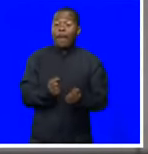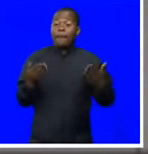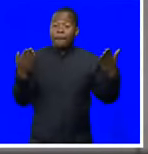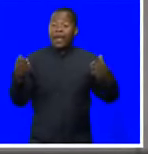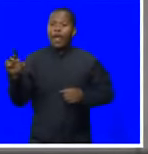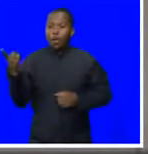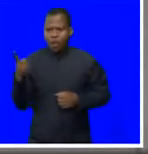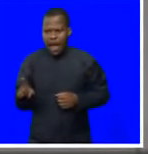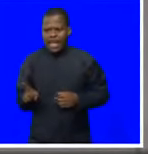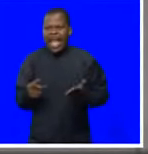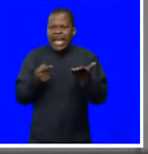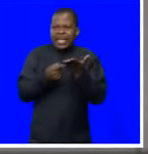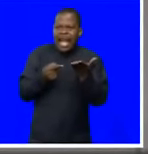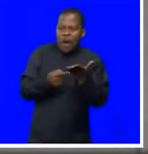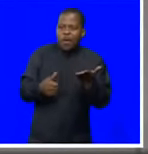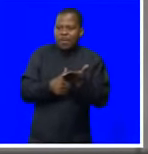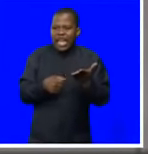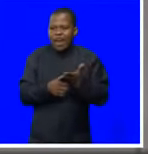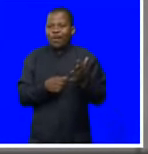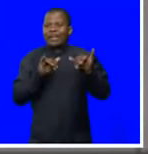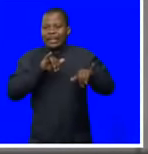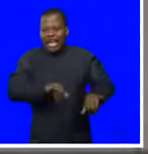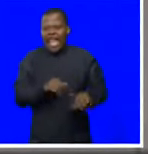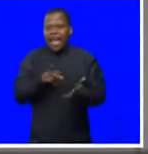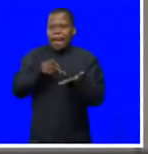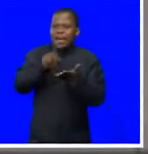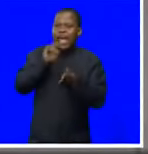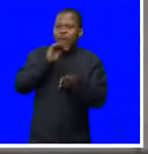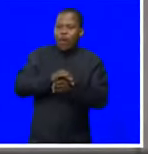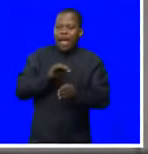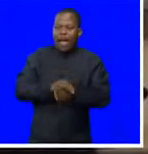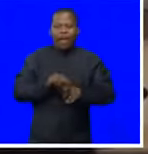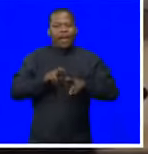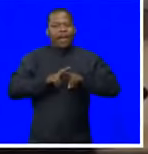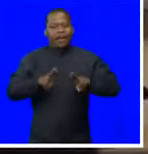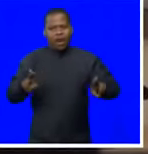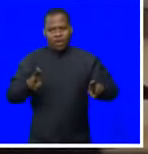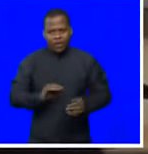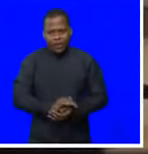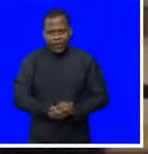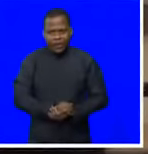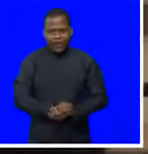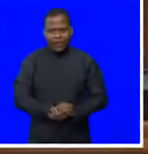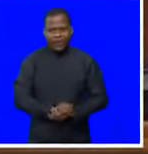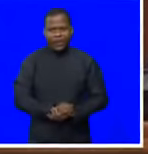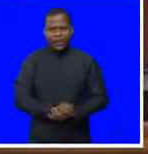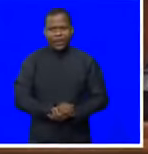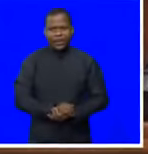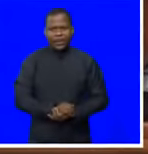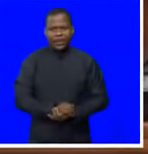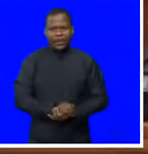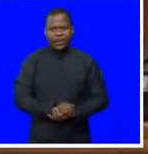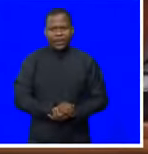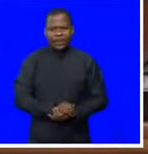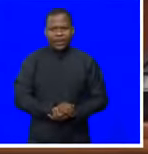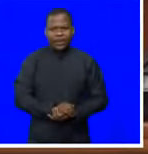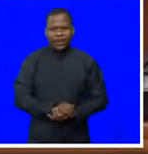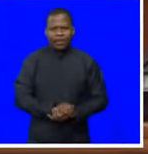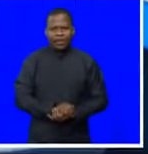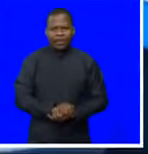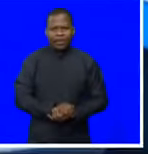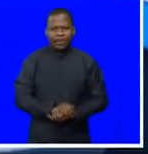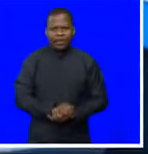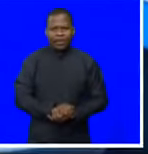ithi lelitiko solo liyaqhubeka nekuba nensayeya yetindzabeni tekubhadalwa-ke komthelo wempahla edolobheni beceleti